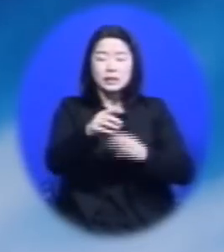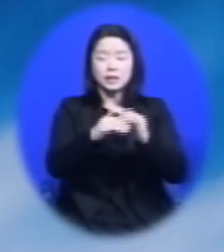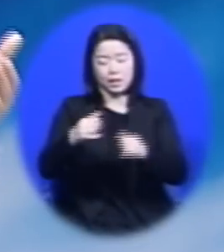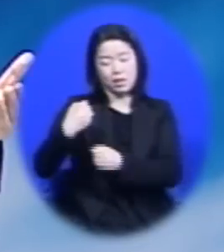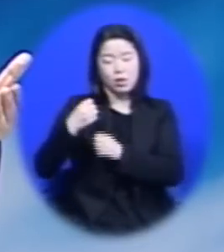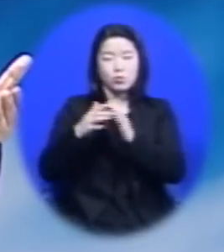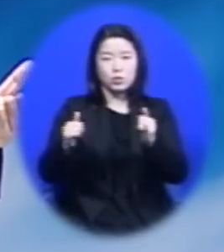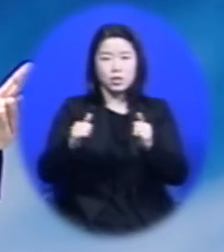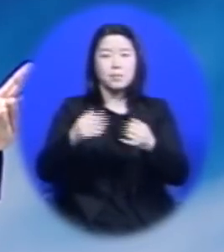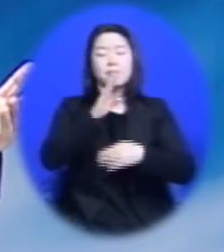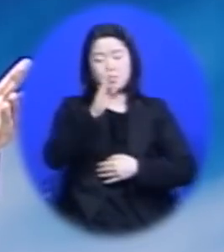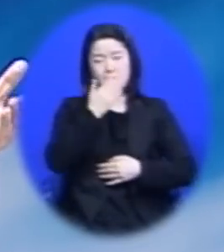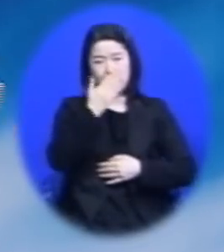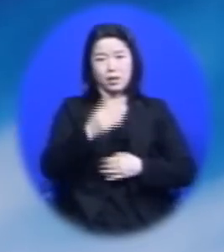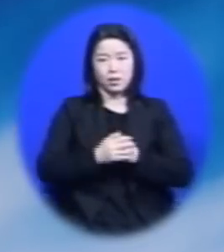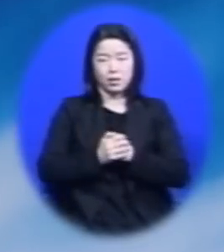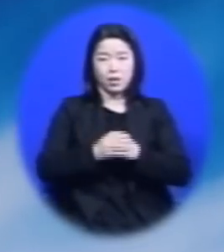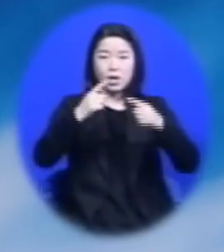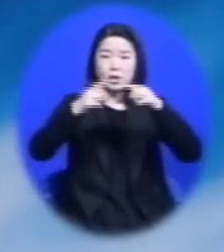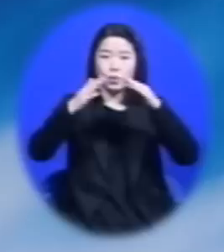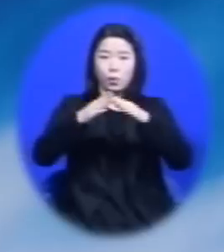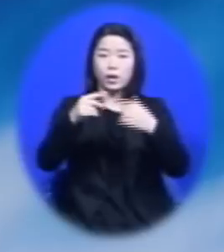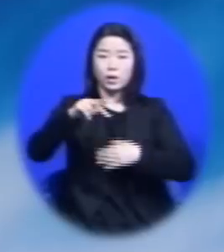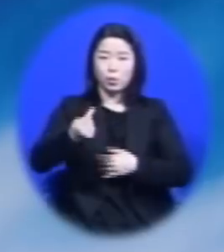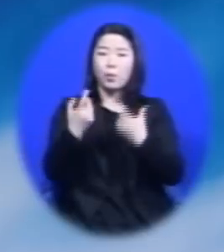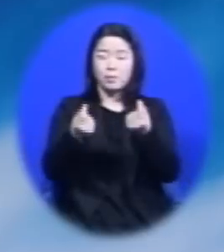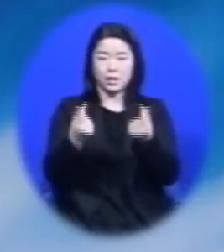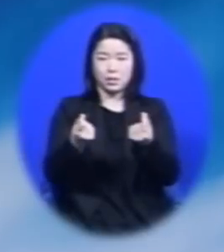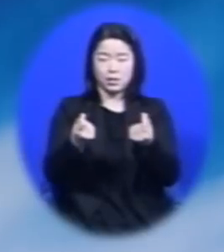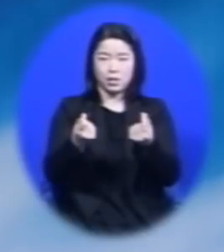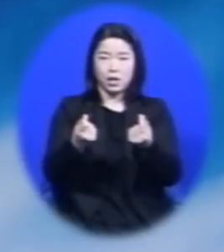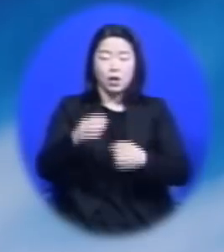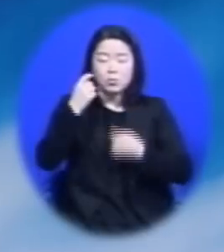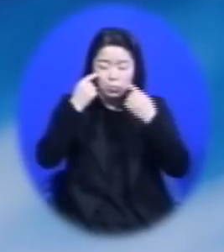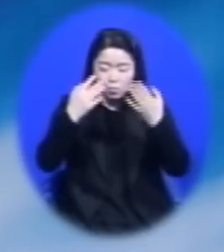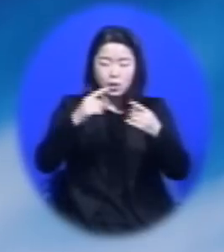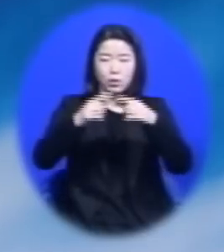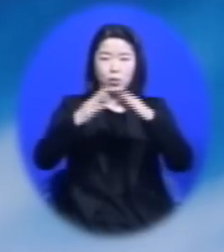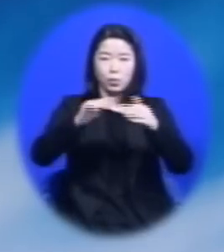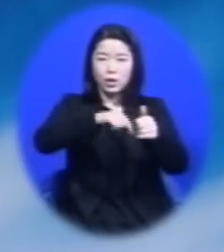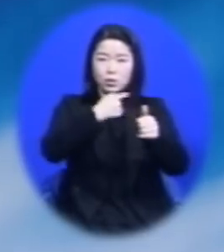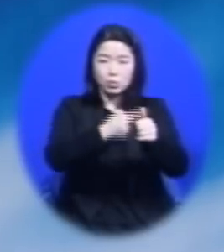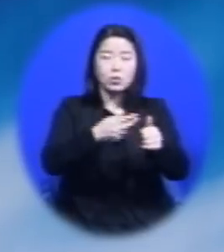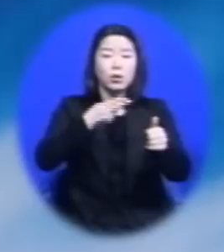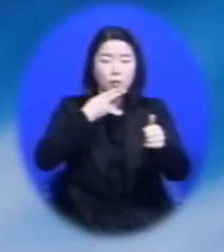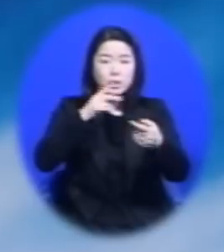교회도 마찬가지입니다 분명히 교회 소속이 없는 형편으로 교인은